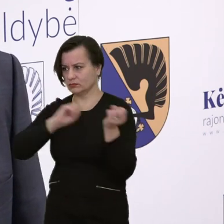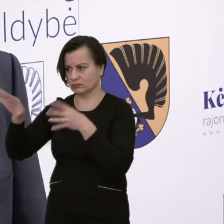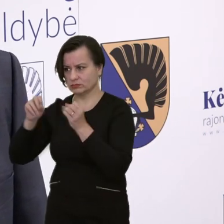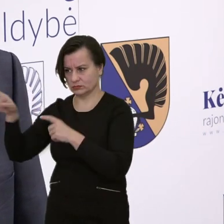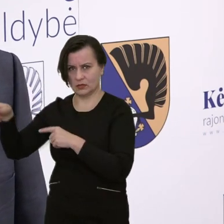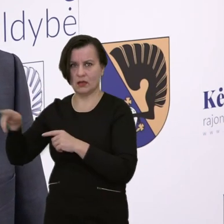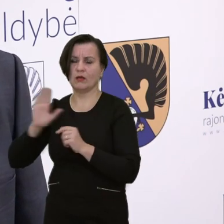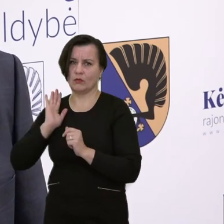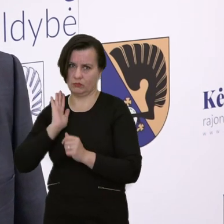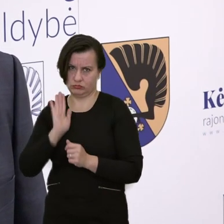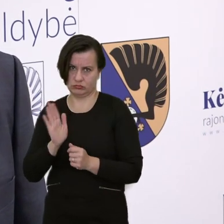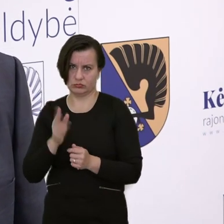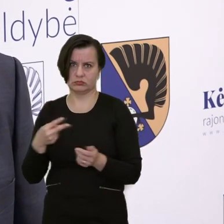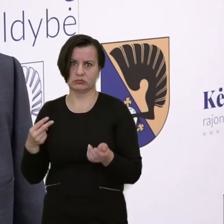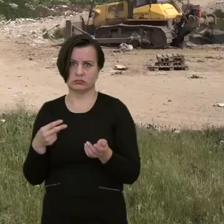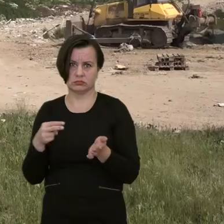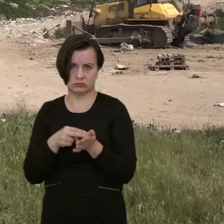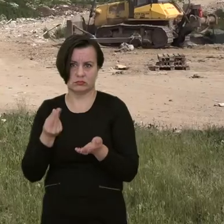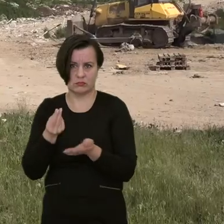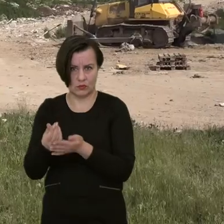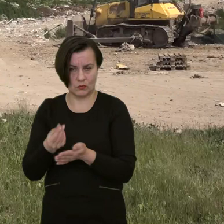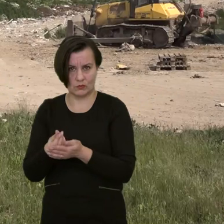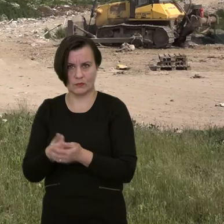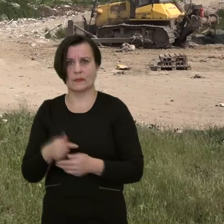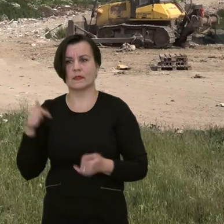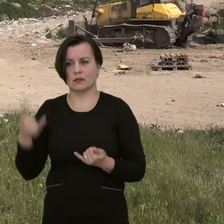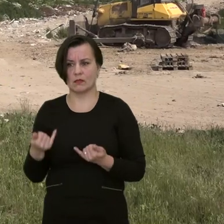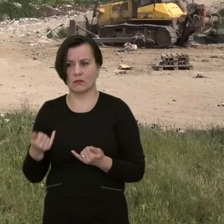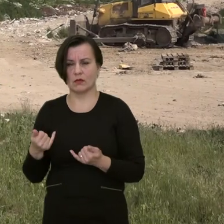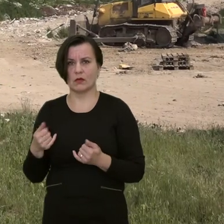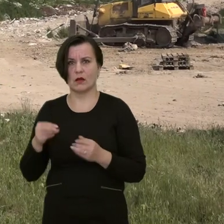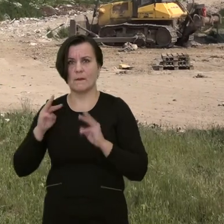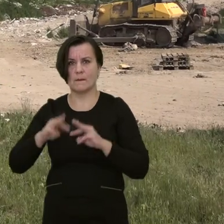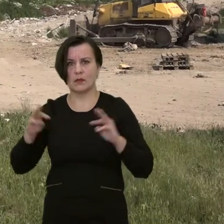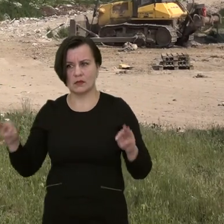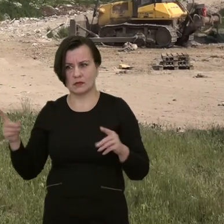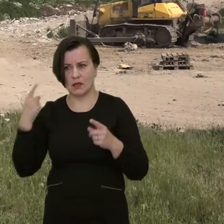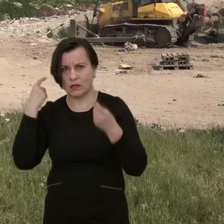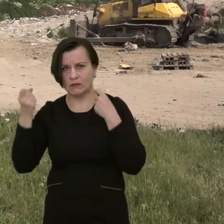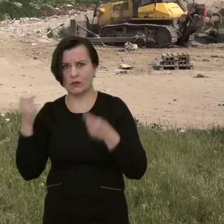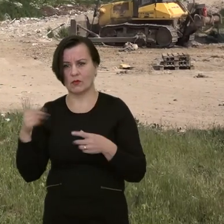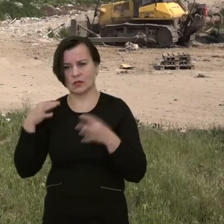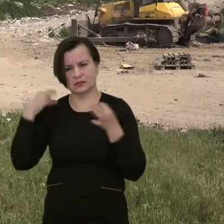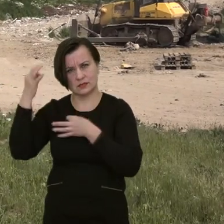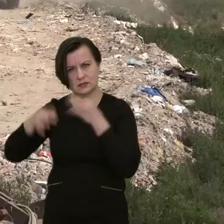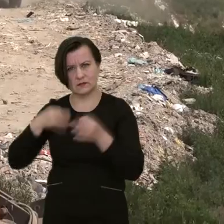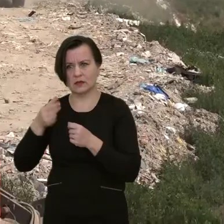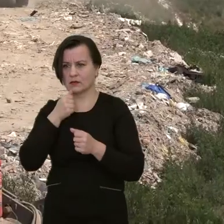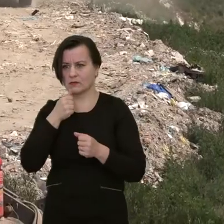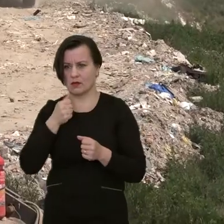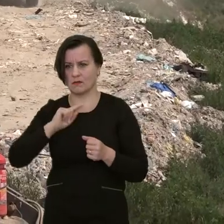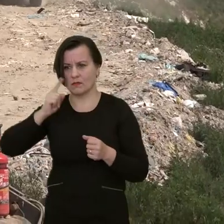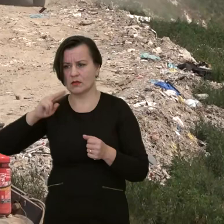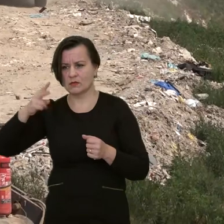atliekų šalinimą savartinę bus. Šiuo metu, kaip informavo ministras, dar svarstoma galimybė kažkiek